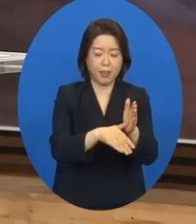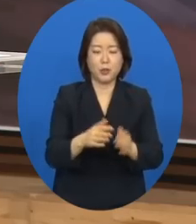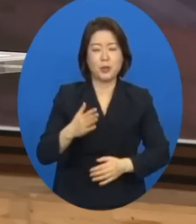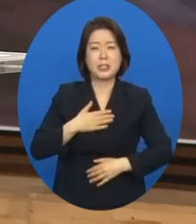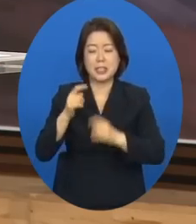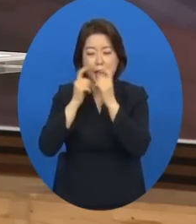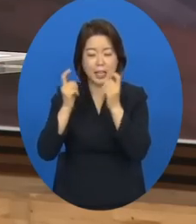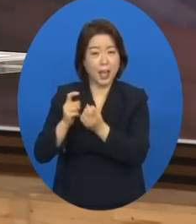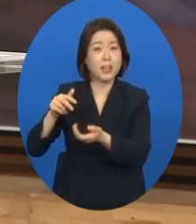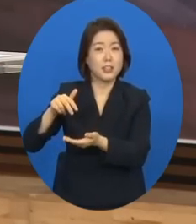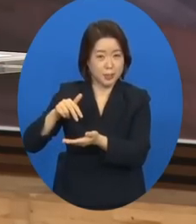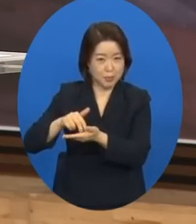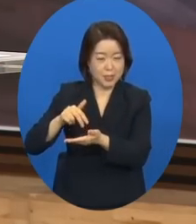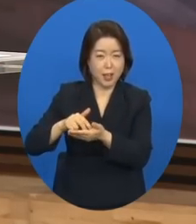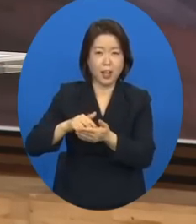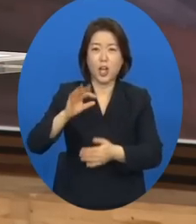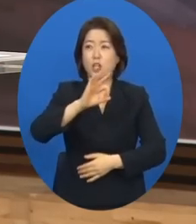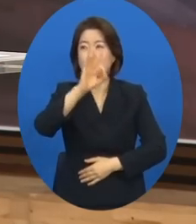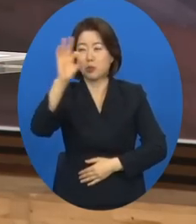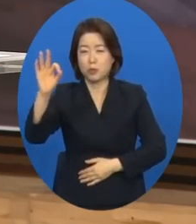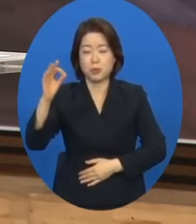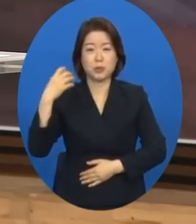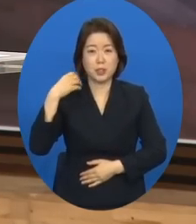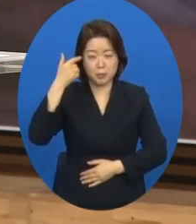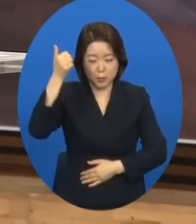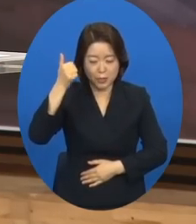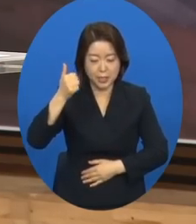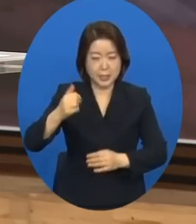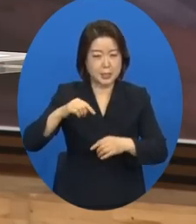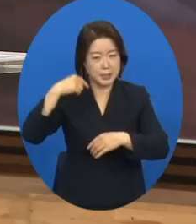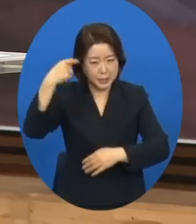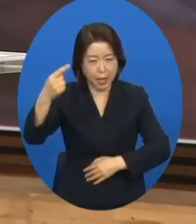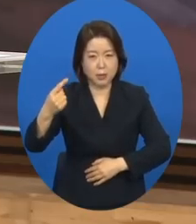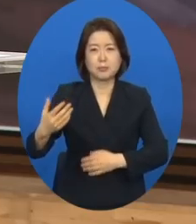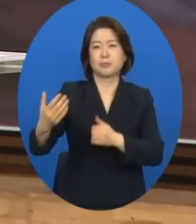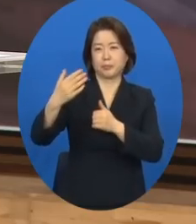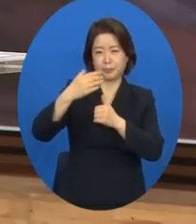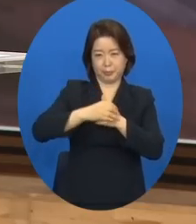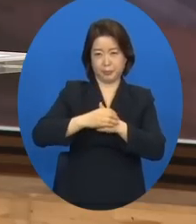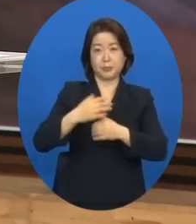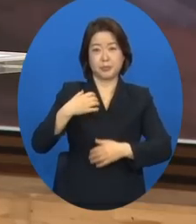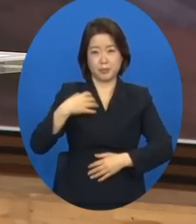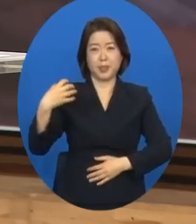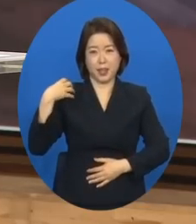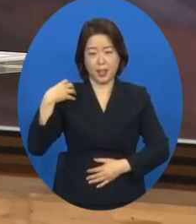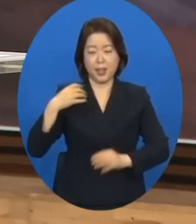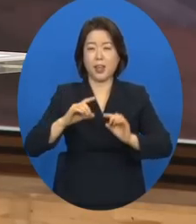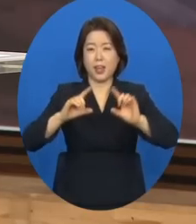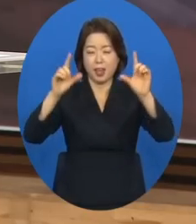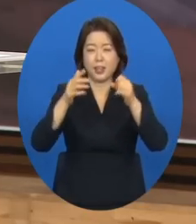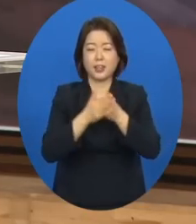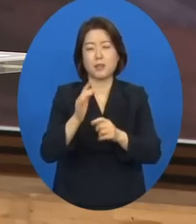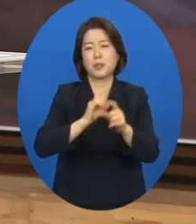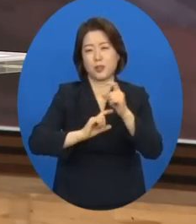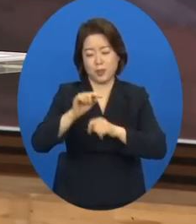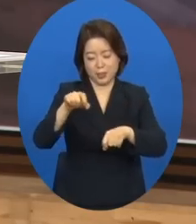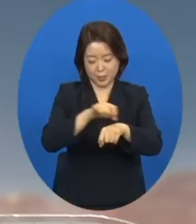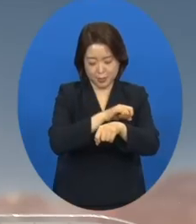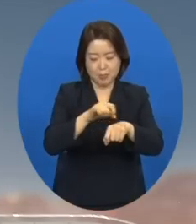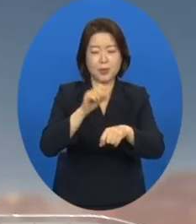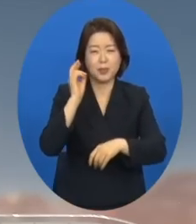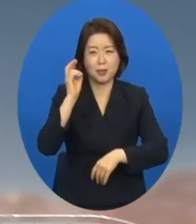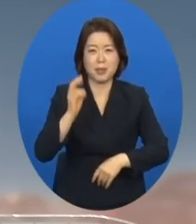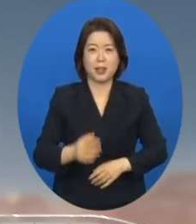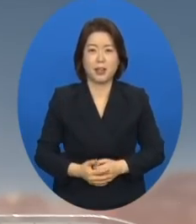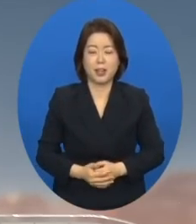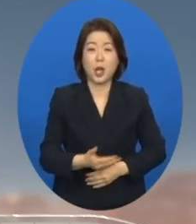개인적으로도 유기성 목사님의 뒤를이어서 교회를 섬겨야 하는 해이기 때문에 더더욱 그렇습니다 아마